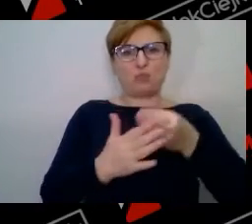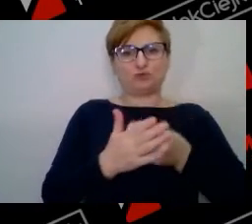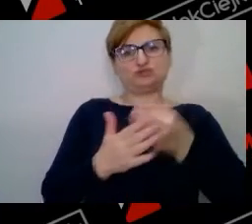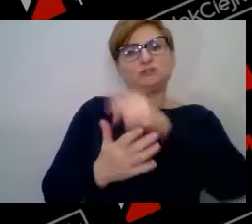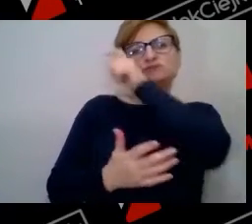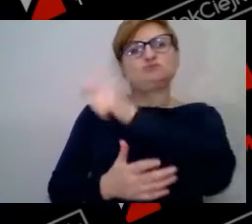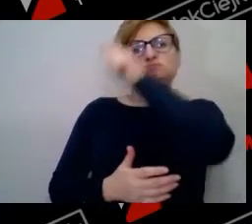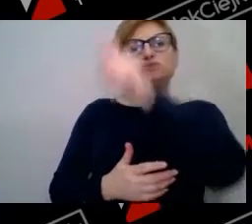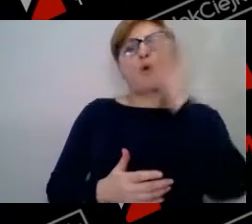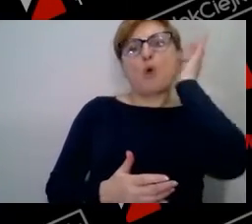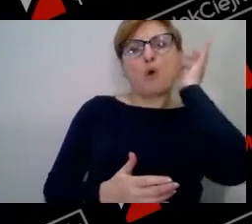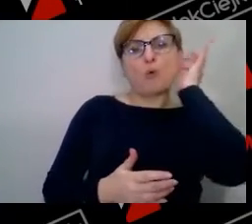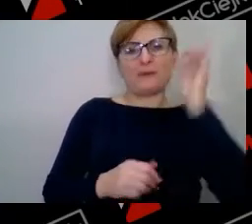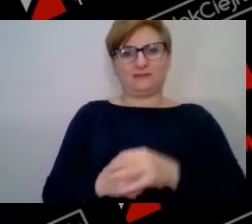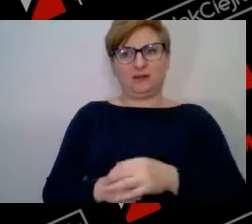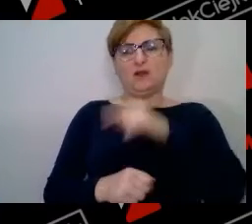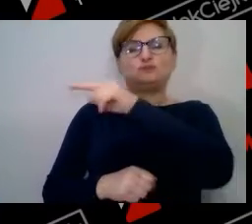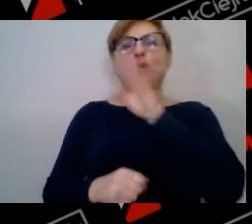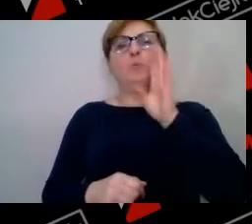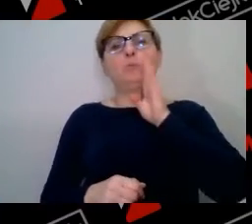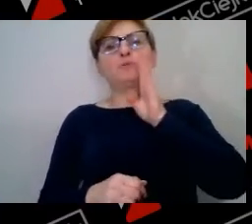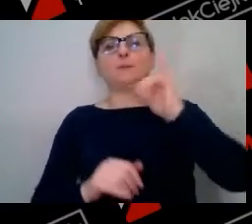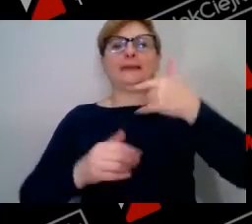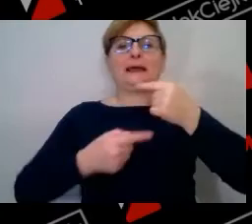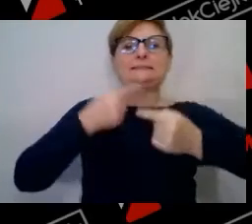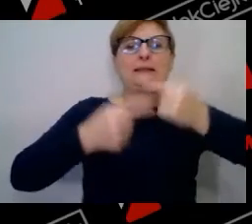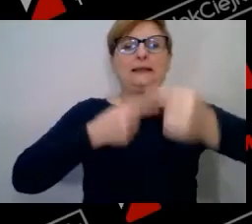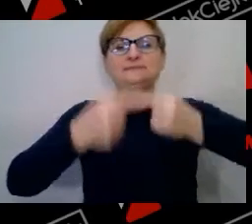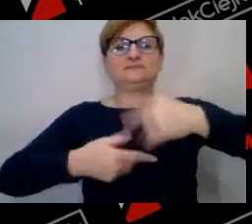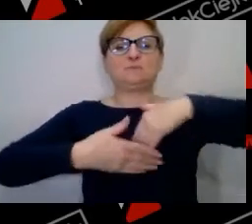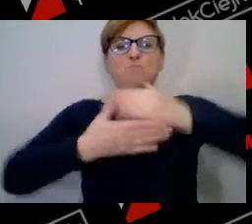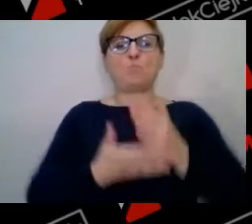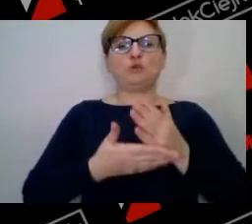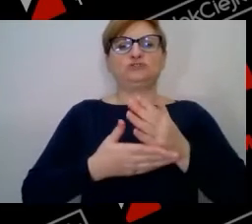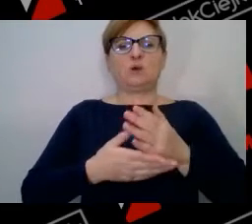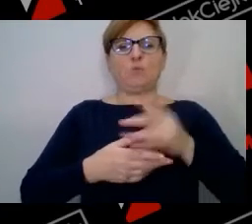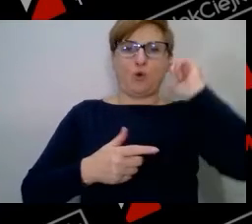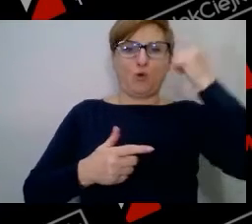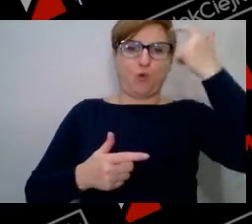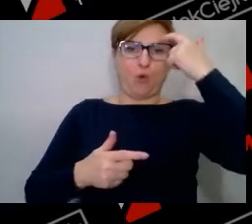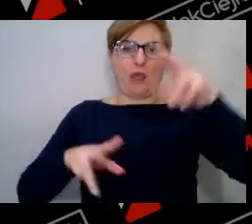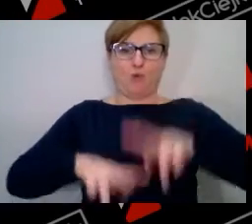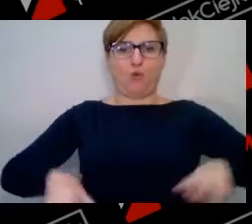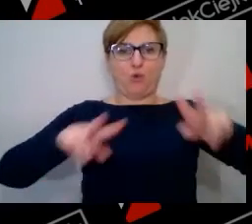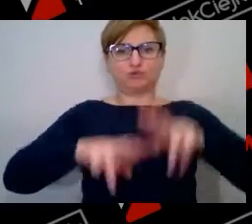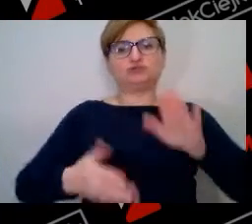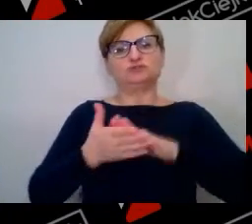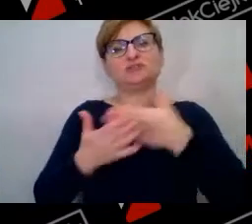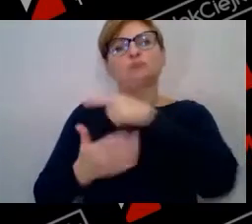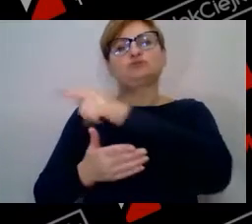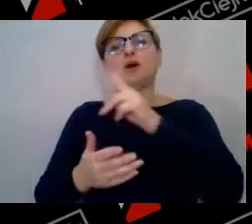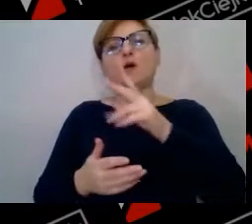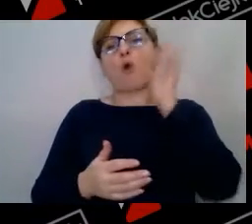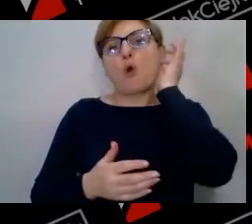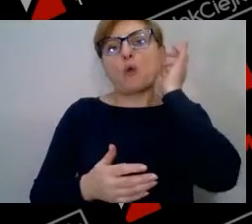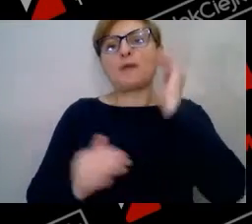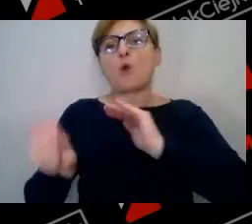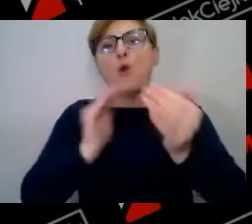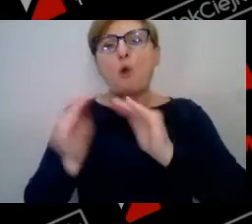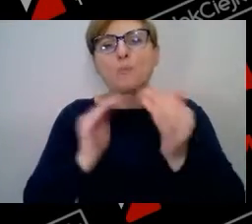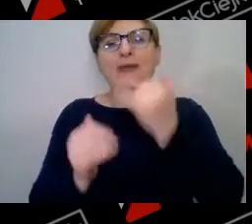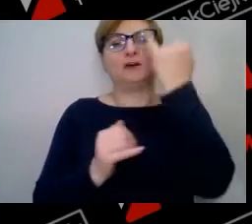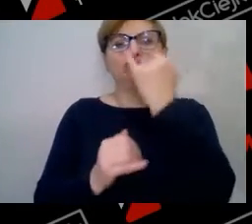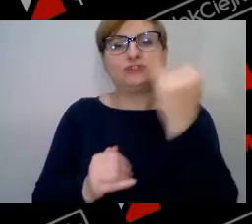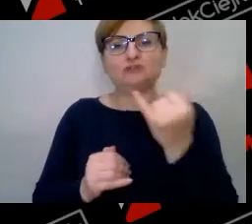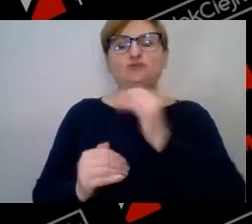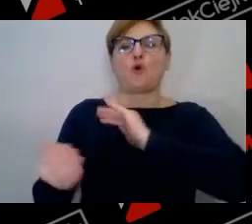wszystkim z tradycyjnego podziału ról rodzinnych i są związane z opieką nad dziećmi, z opieką nad osobami starszymi,